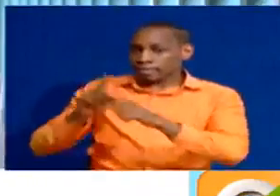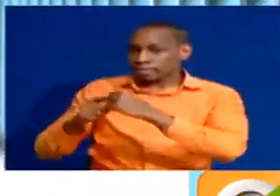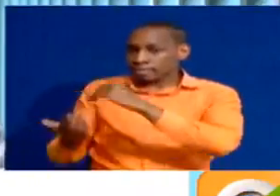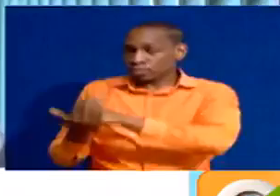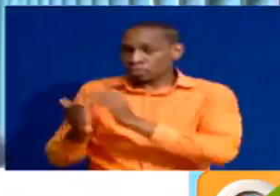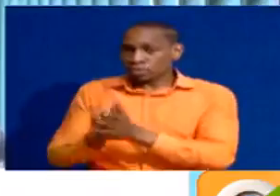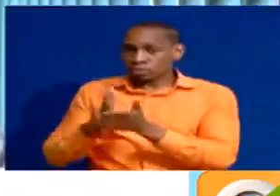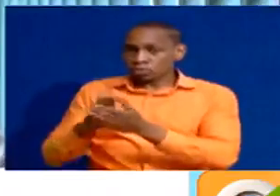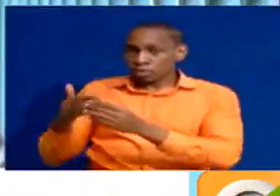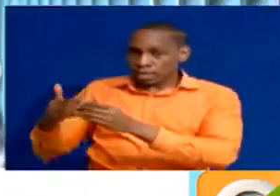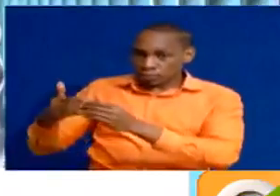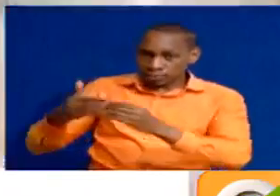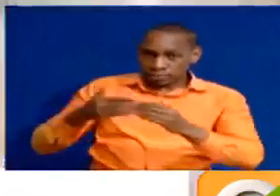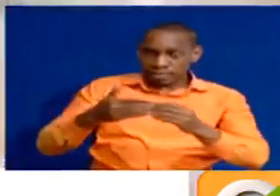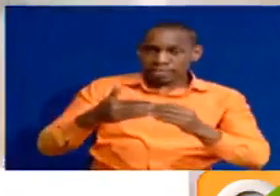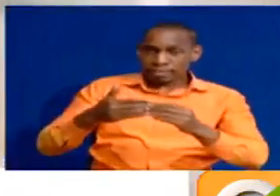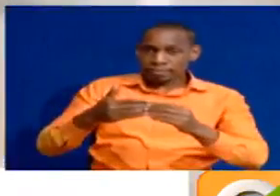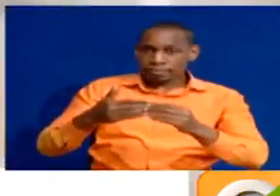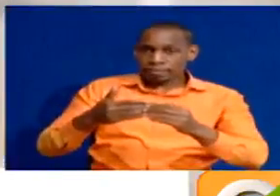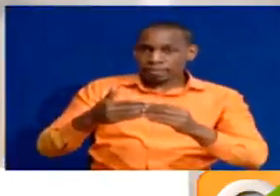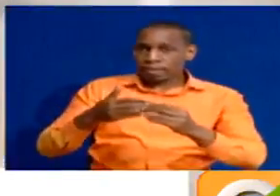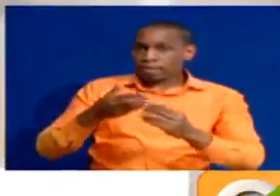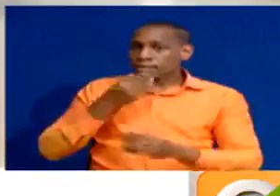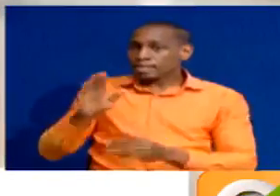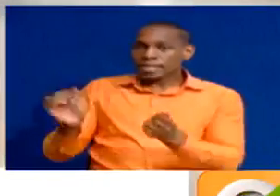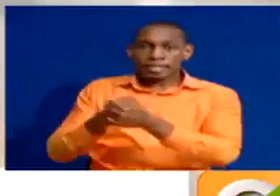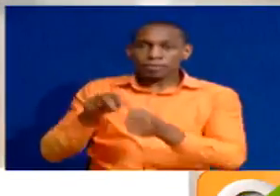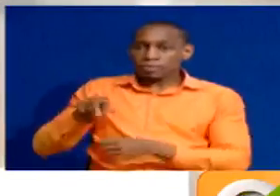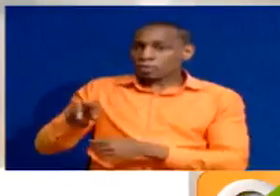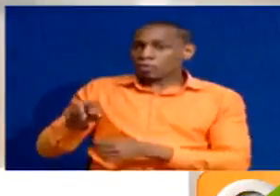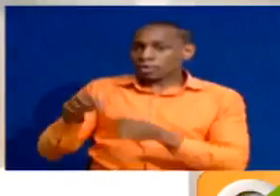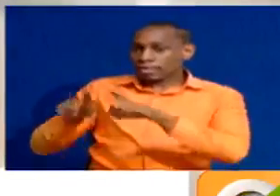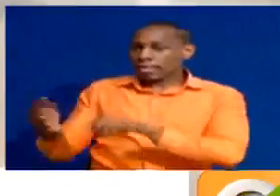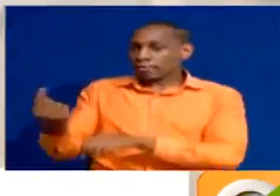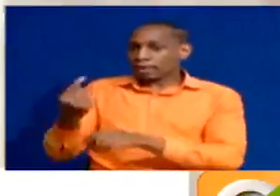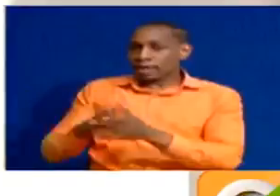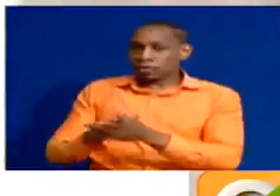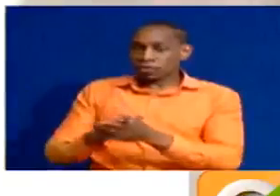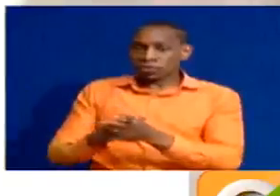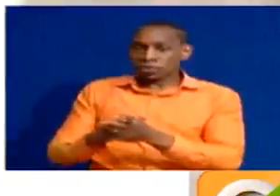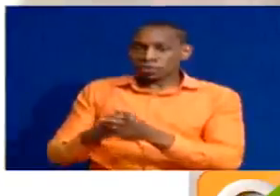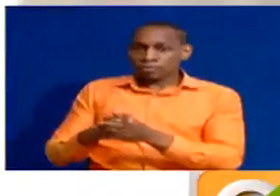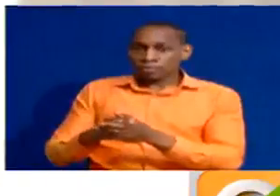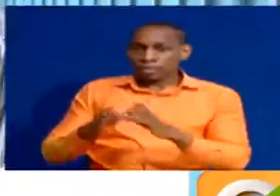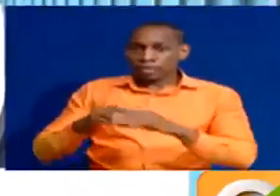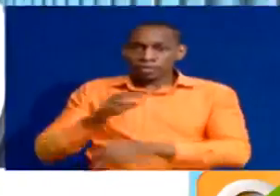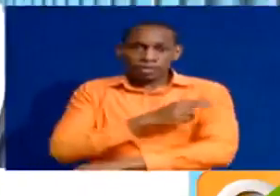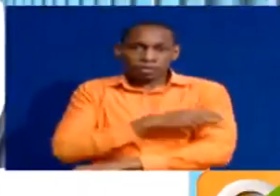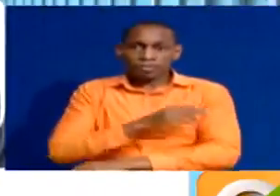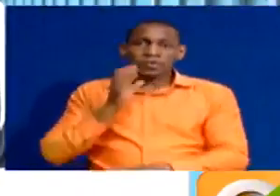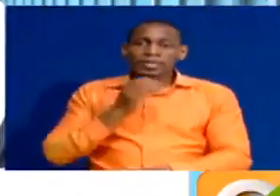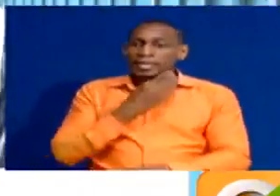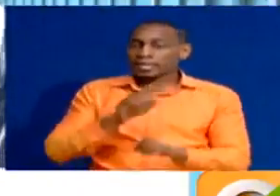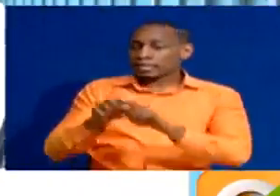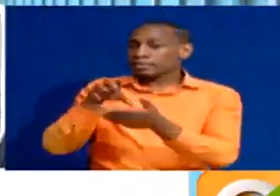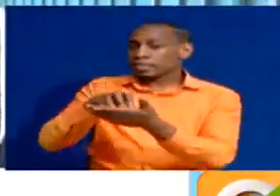morning, nilikuwa nimemshikilia tu humu. He was even unable to walk himself. Kutoka tu kwa hospitali Kenyatta, na ile vile alikuwa